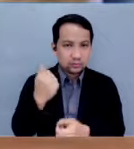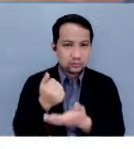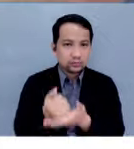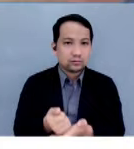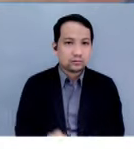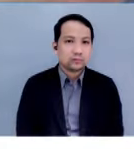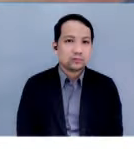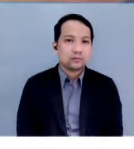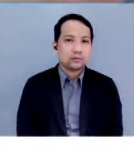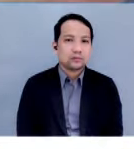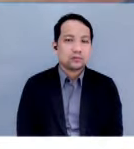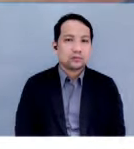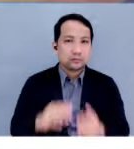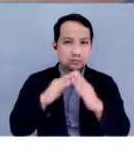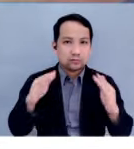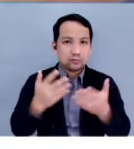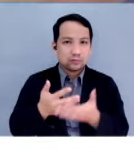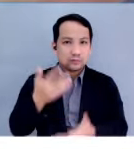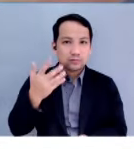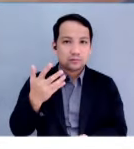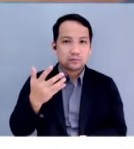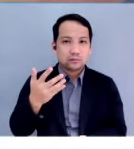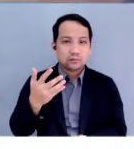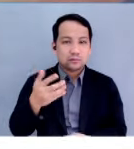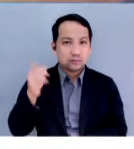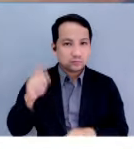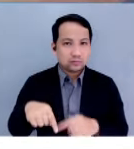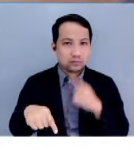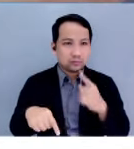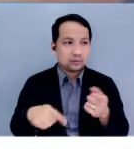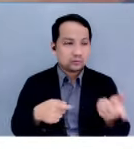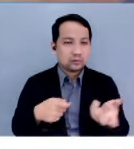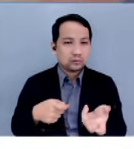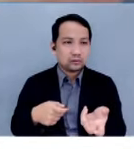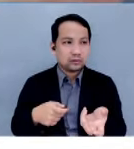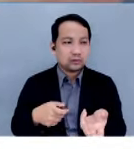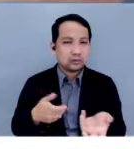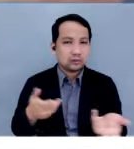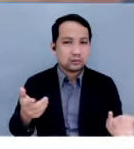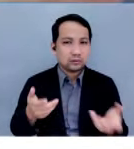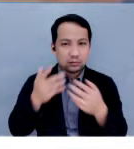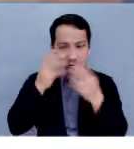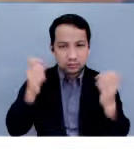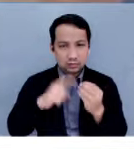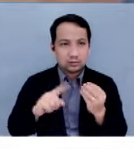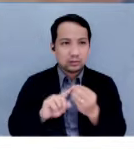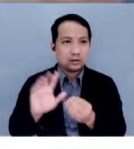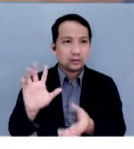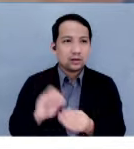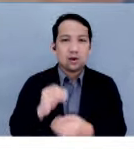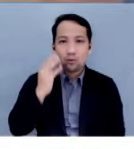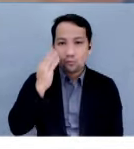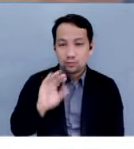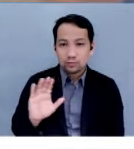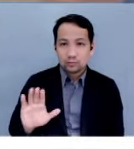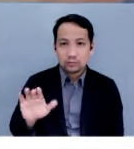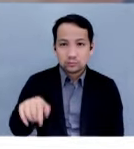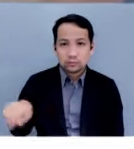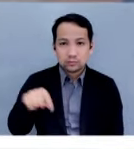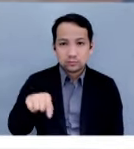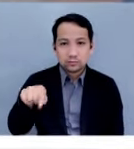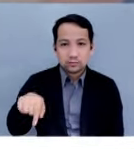mga bahay ng mga mayaman. Hindi. Baka naratat na kayo. Nagagawa nyo yun sapagkat alam nyo walang kalaban-laban